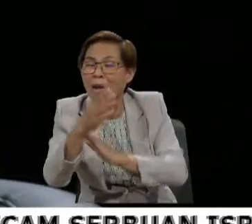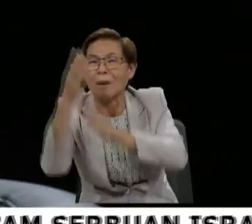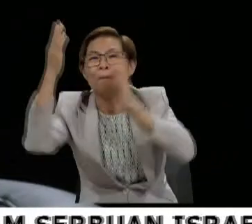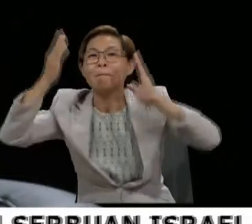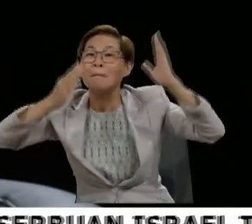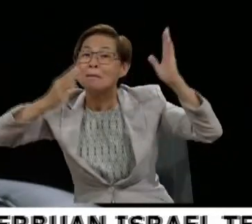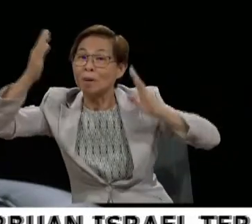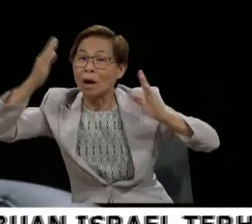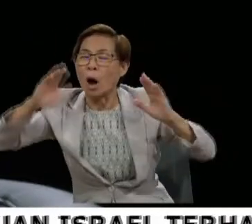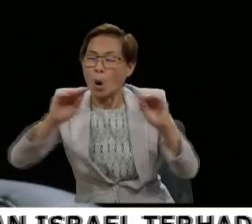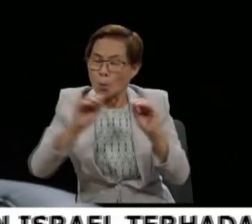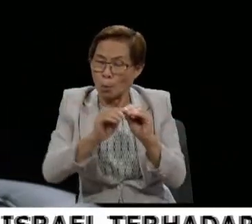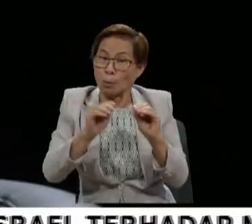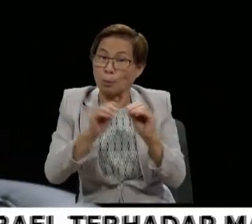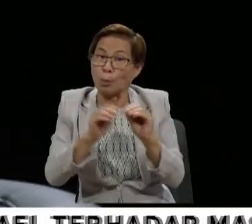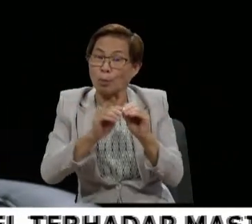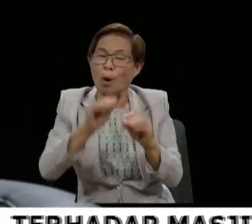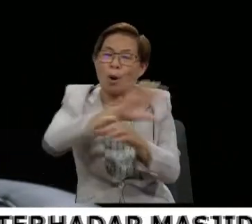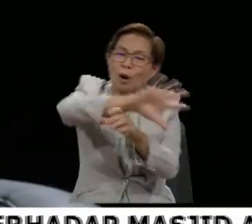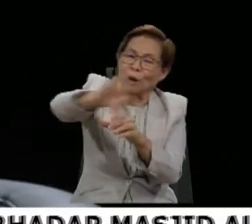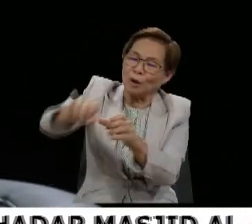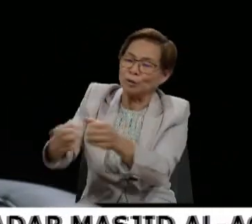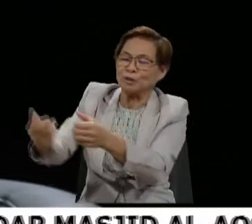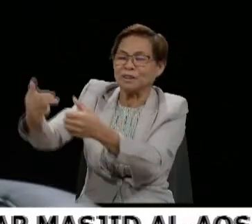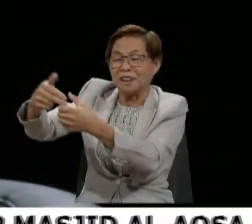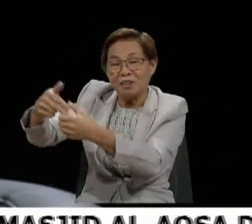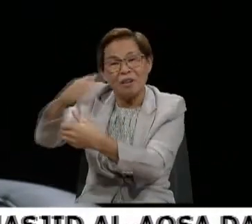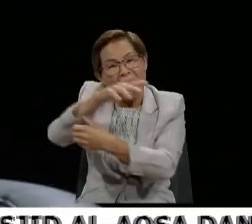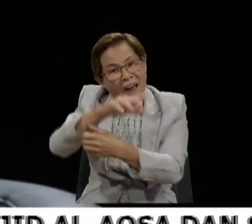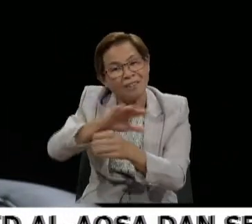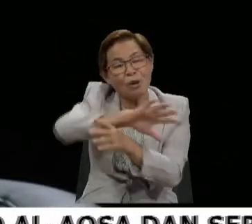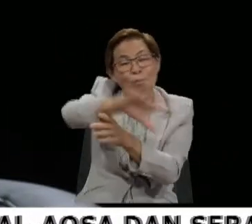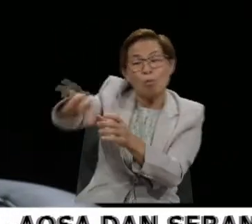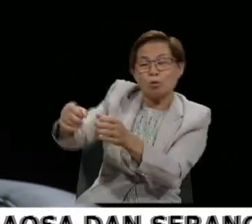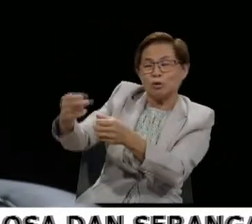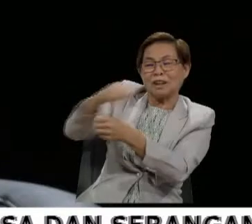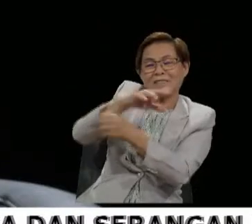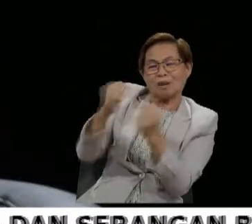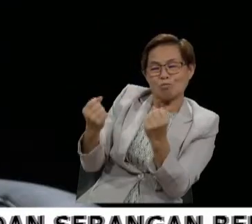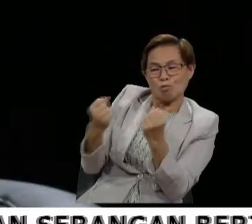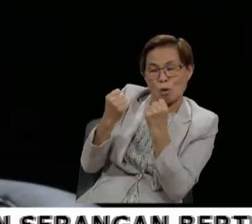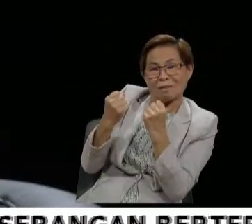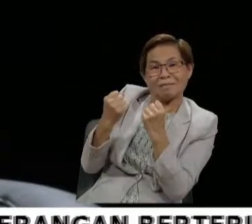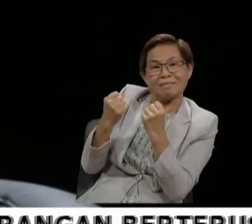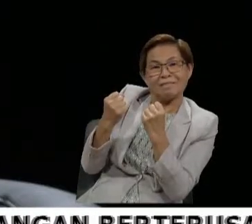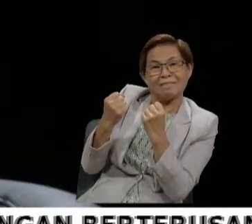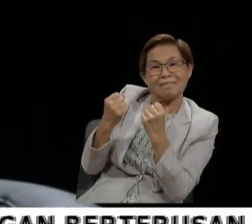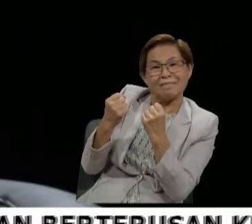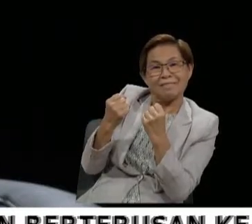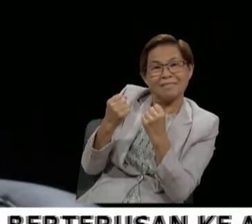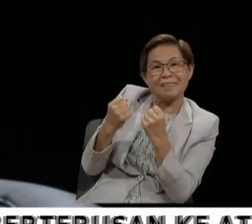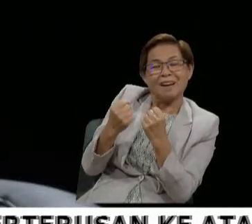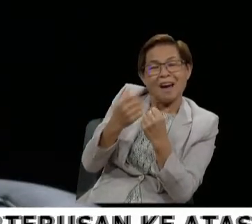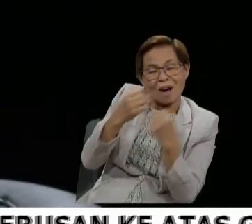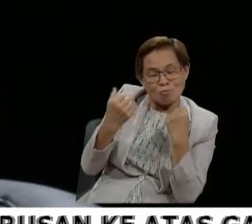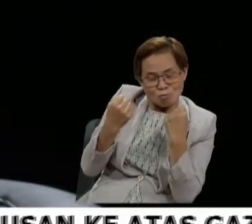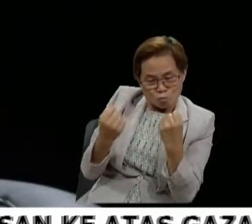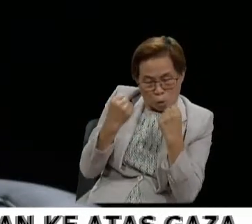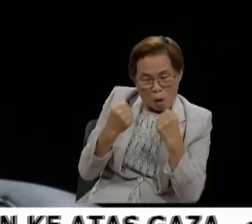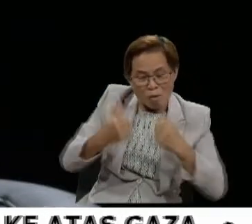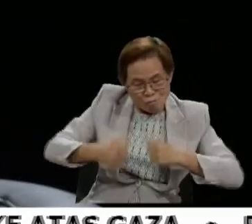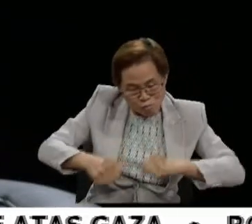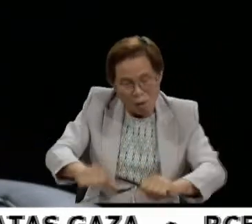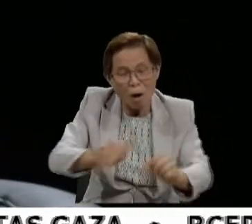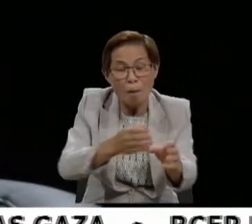negara supaya lebih inklusif ya dan juga lebih mampanlah ya lebih sustainable juga